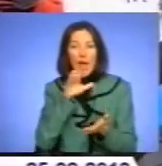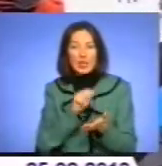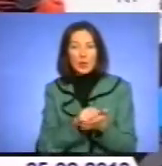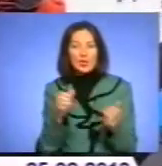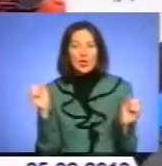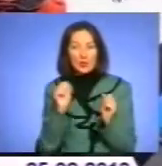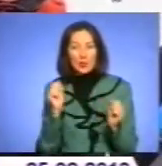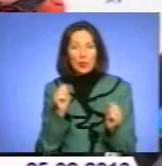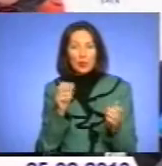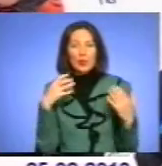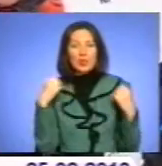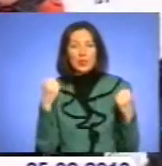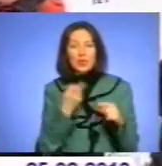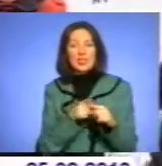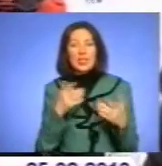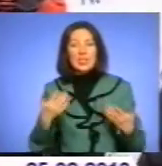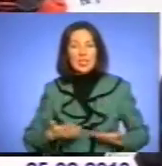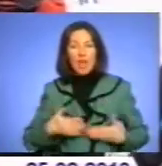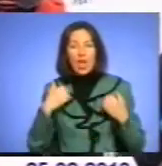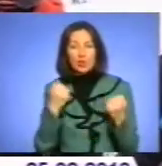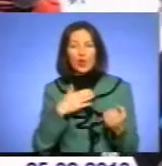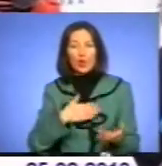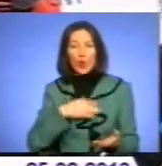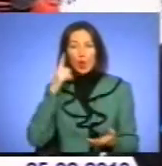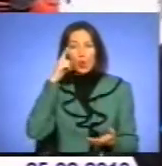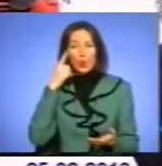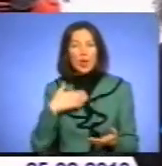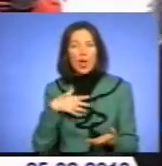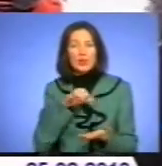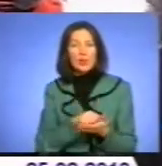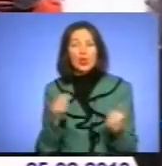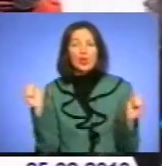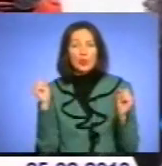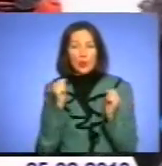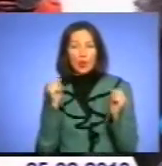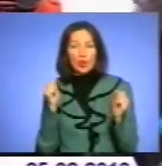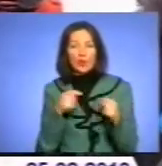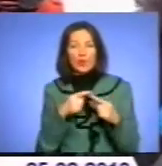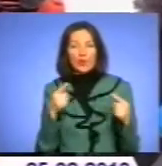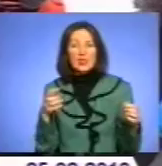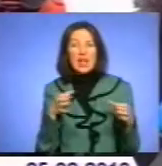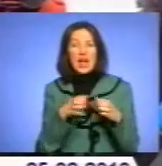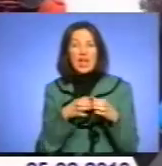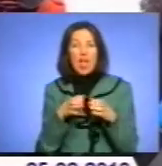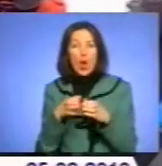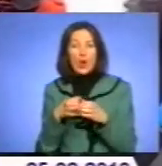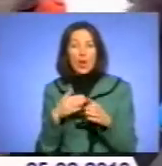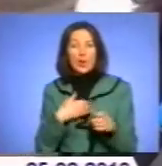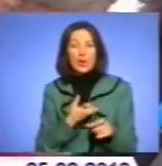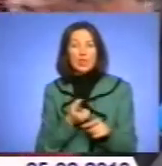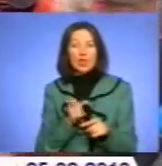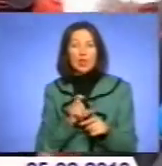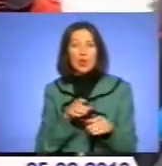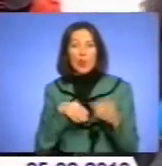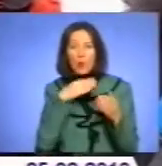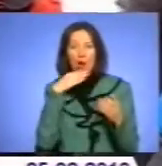це як життя і здоров'я. Ну, на мою думку, ну, я займався спортом в різних категоріях, і мені це багато що